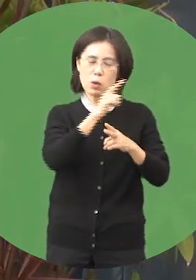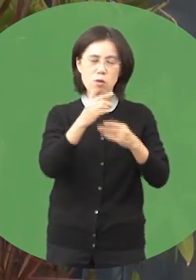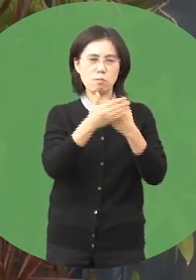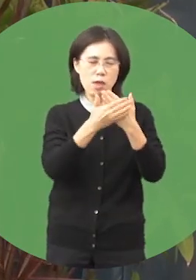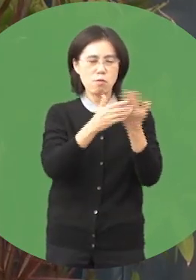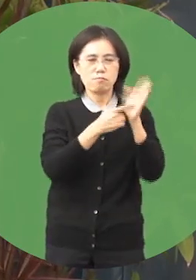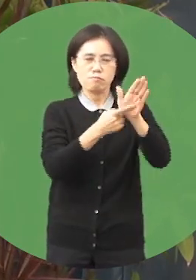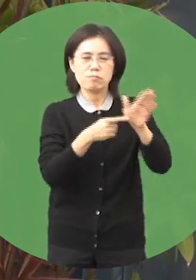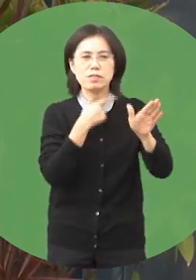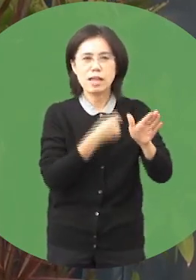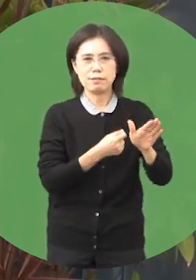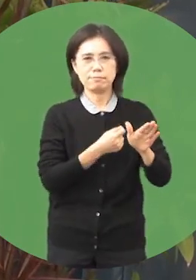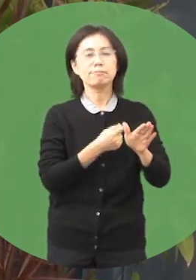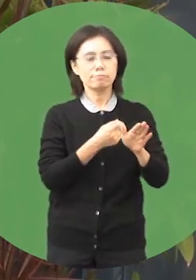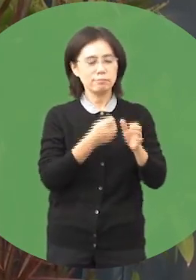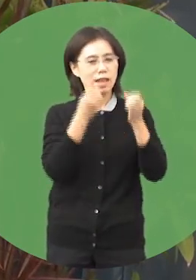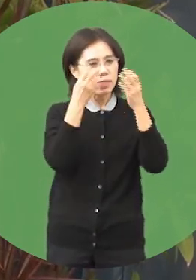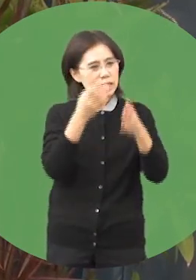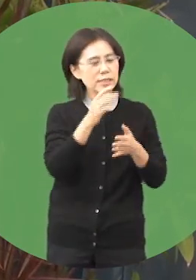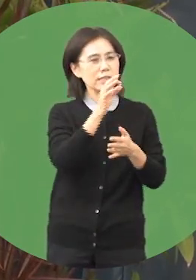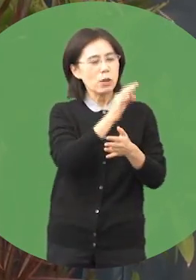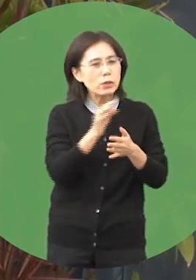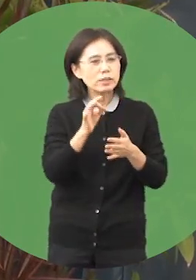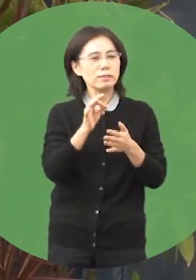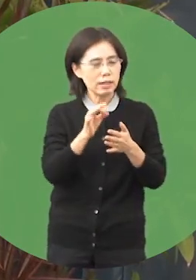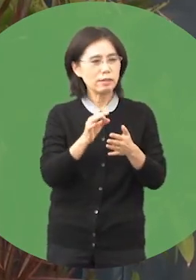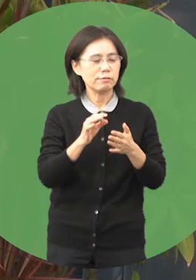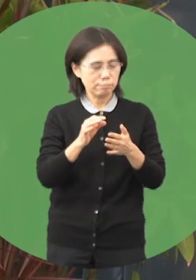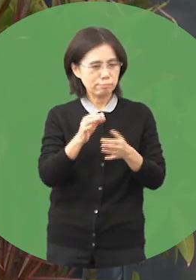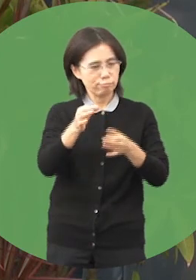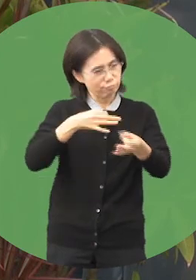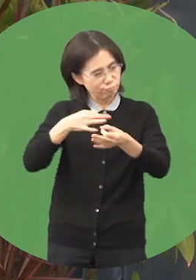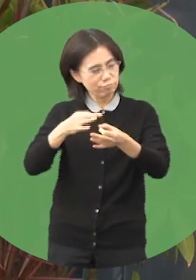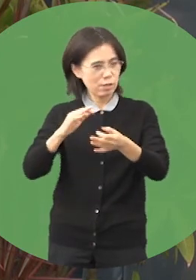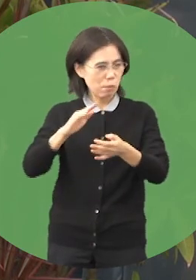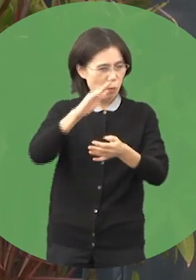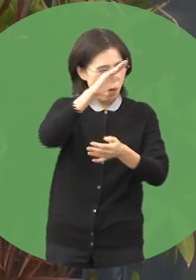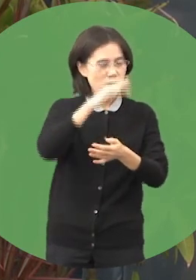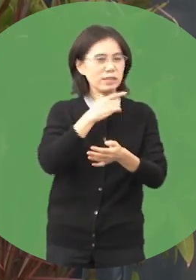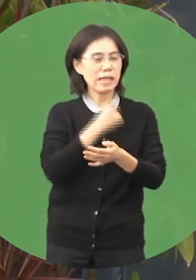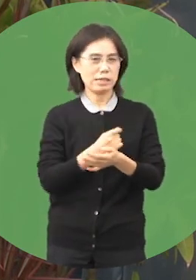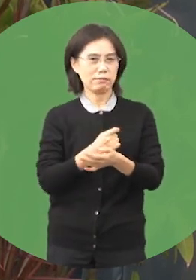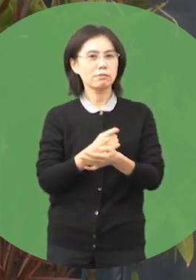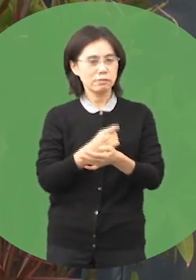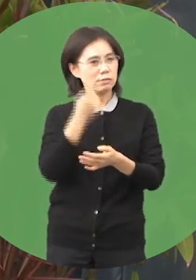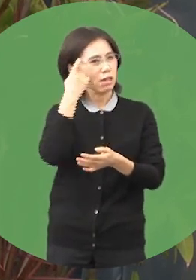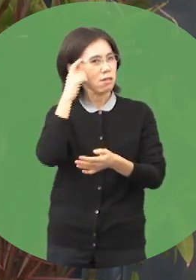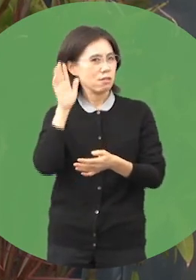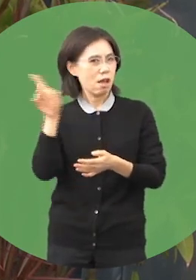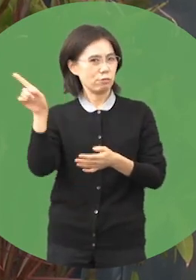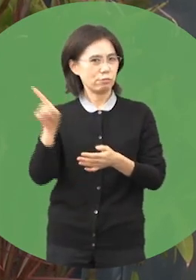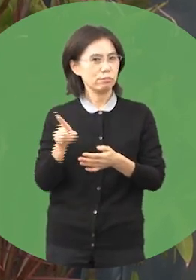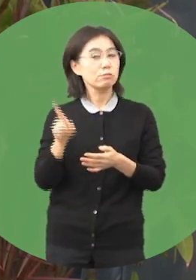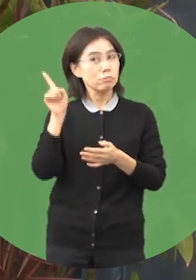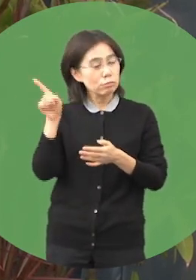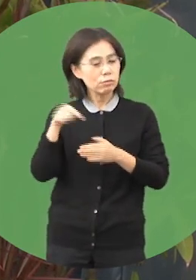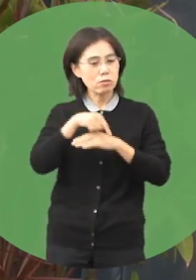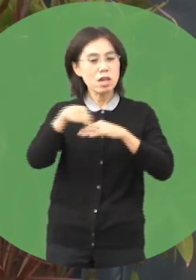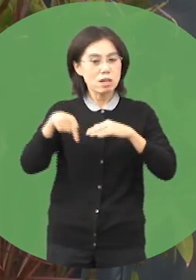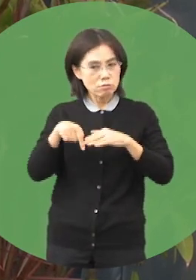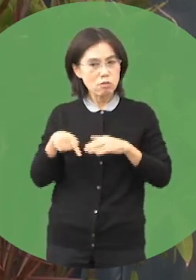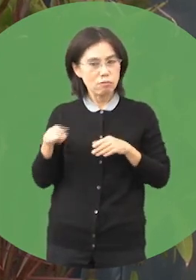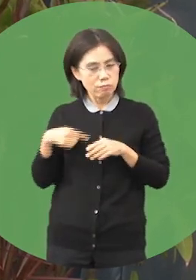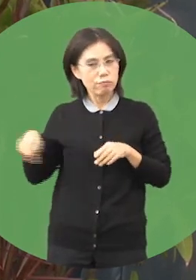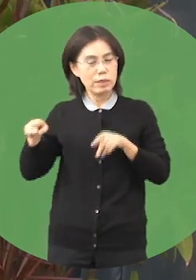たい、新商品で売上を伸ばしたいと考えていらっしゃいます。その経営計画を一緒に考